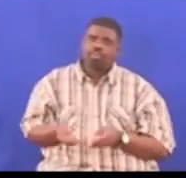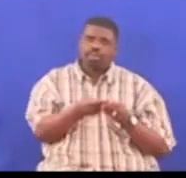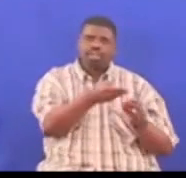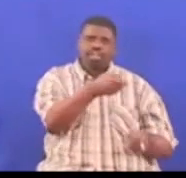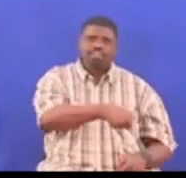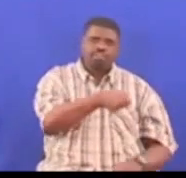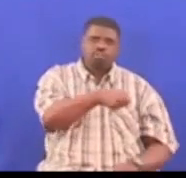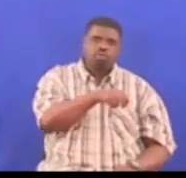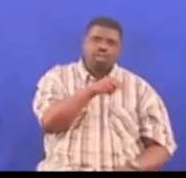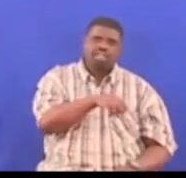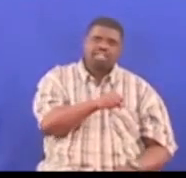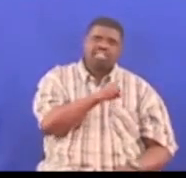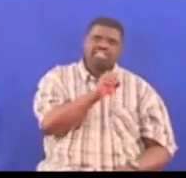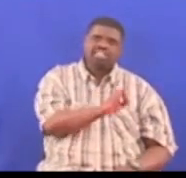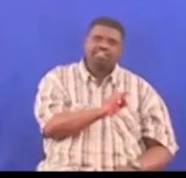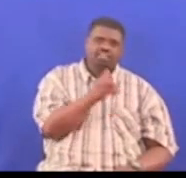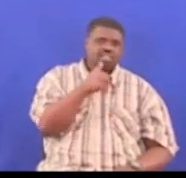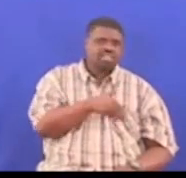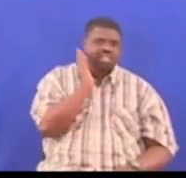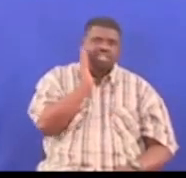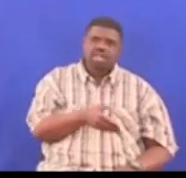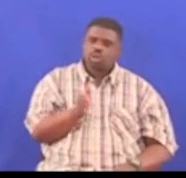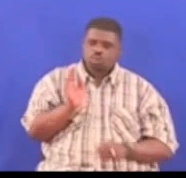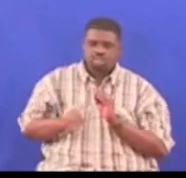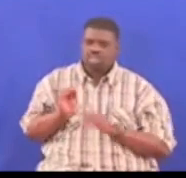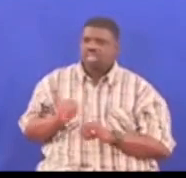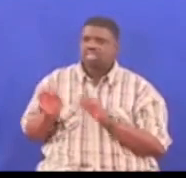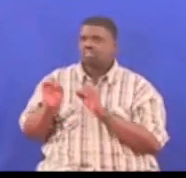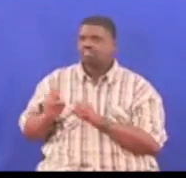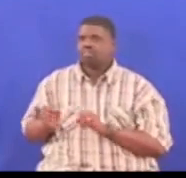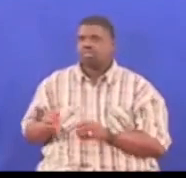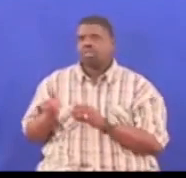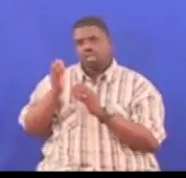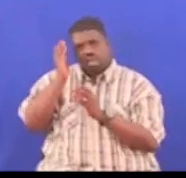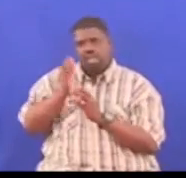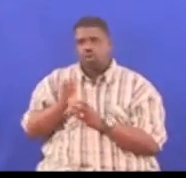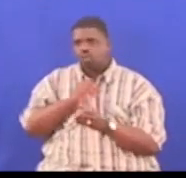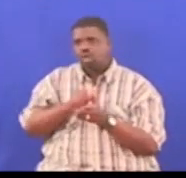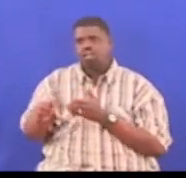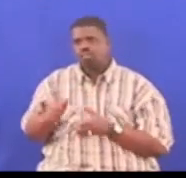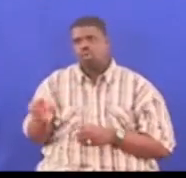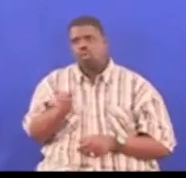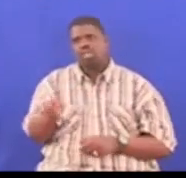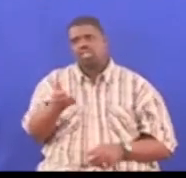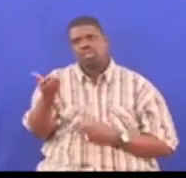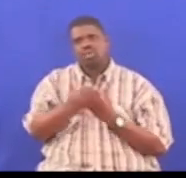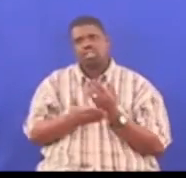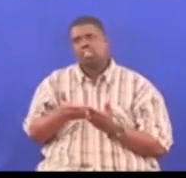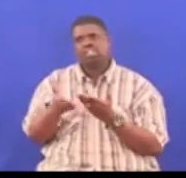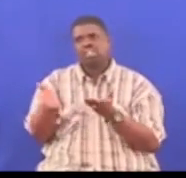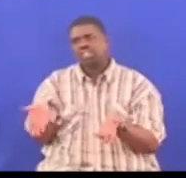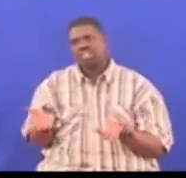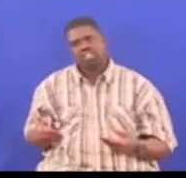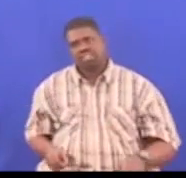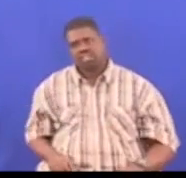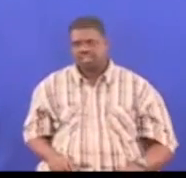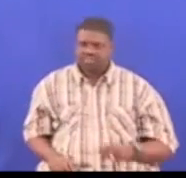mfuko wa NCF kwa sababu serikali haikuwachangia Ili walipwe mafao Yao wazee wa nchi